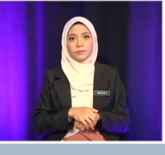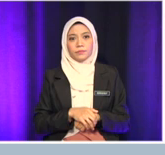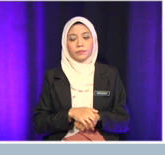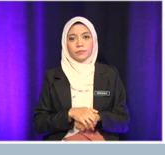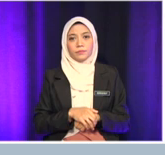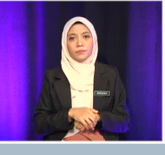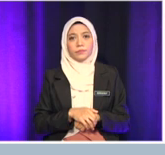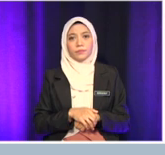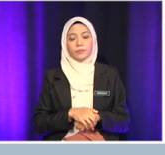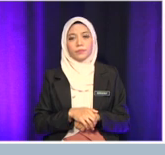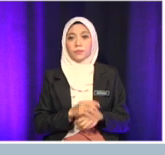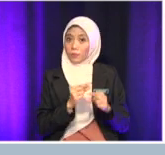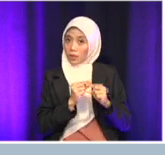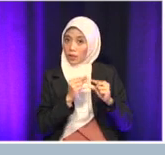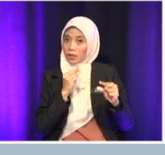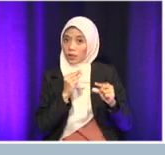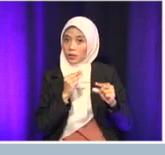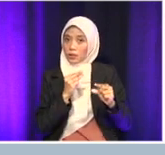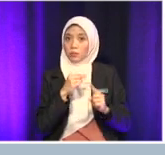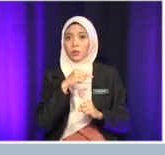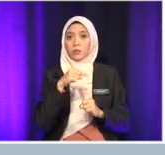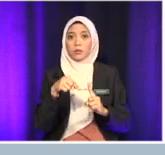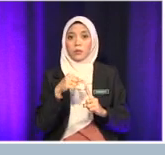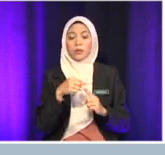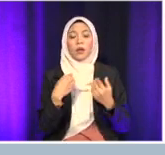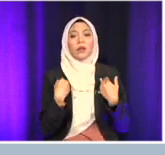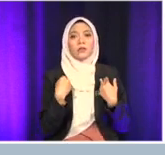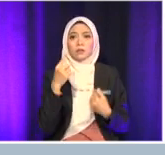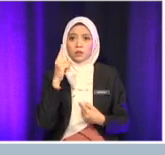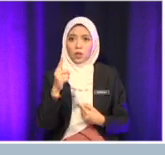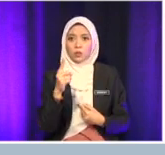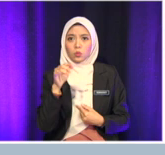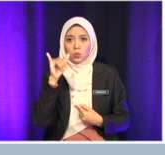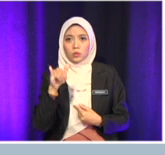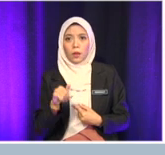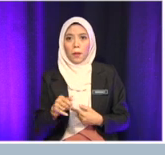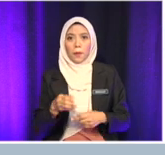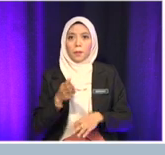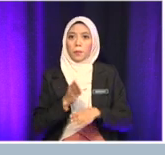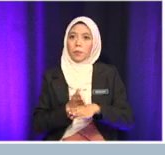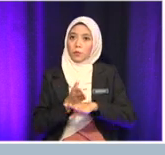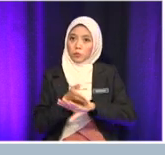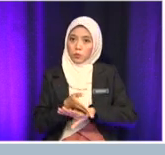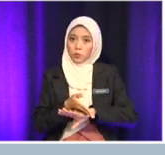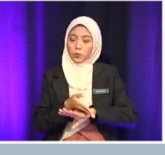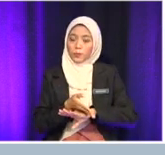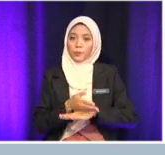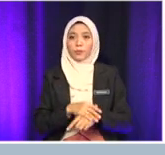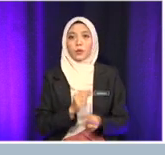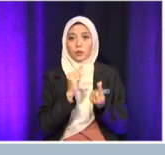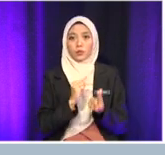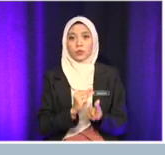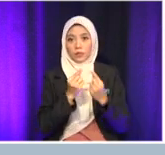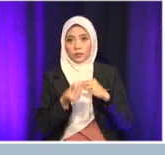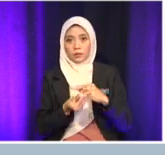Slawi itu apabila ada satu garis yang memotongnya maka sudut yang berselang seni ini selang Seli ini